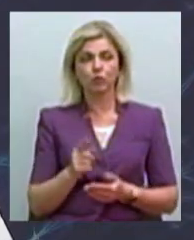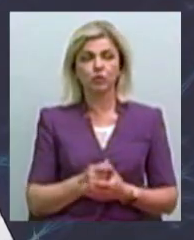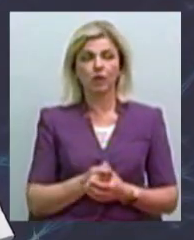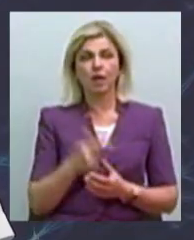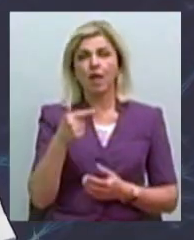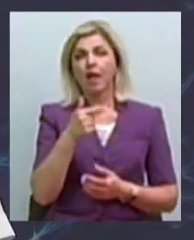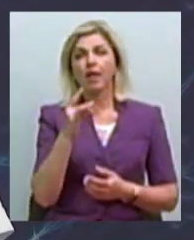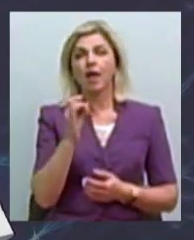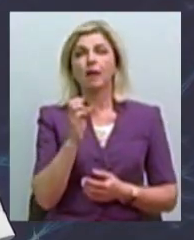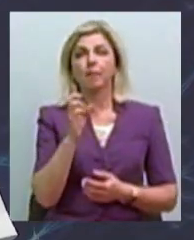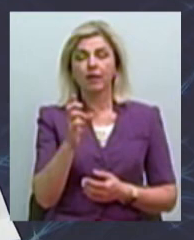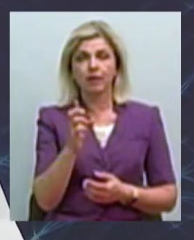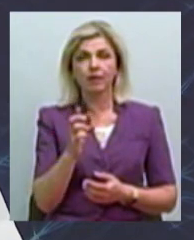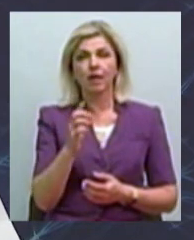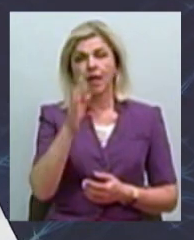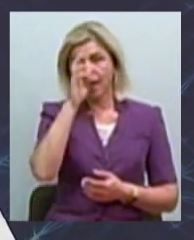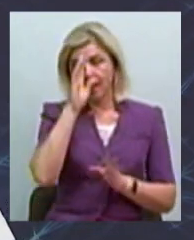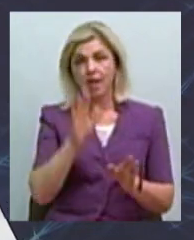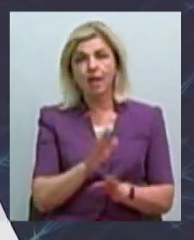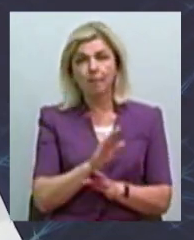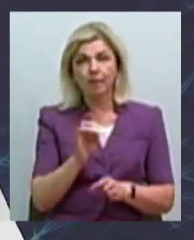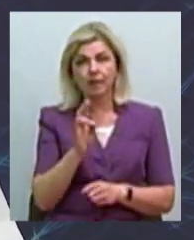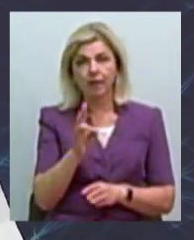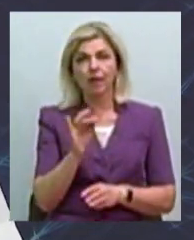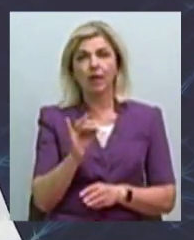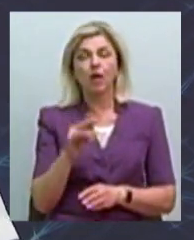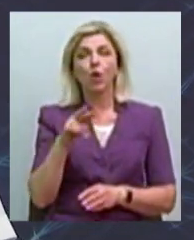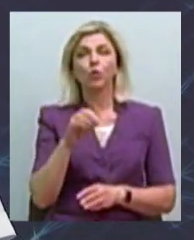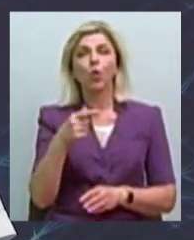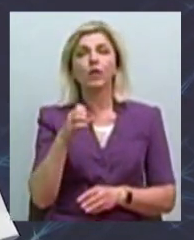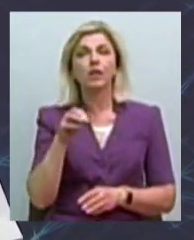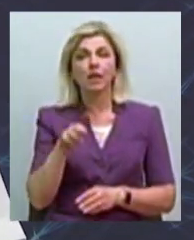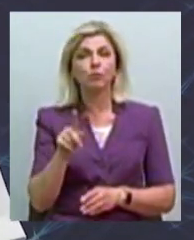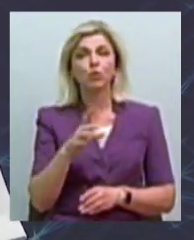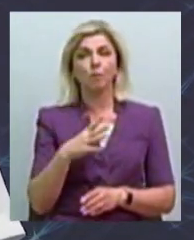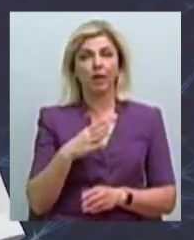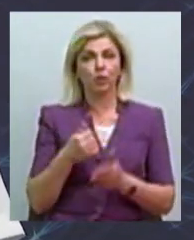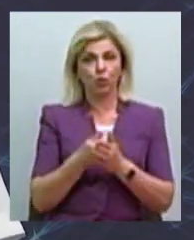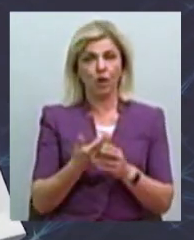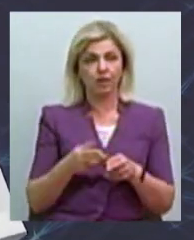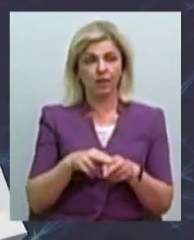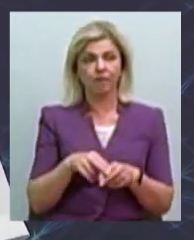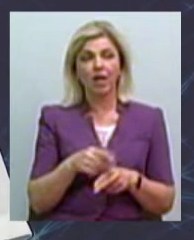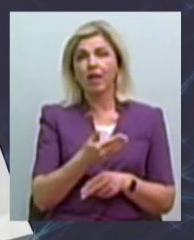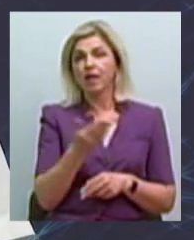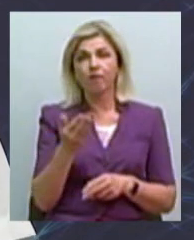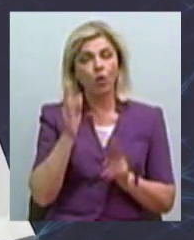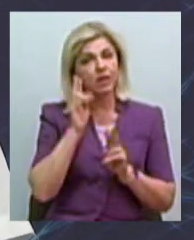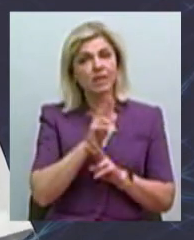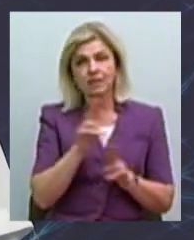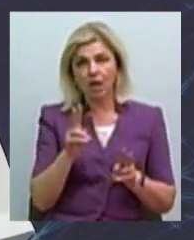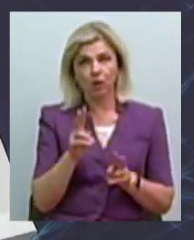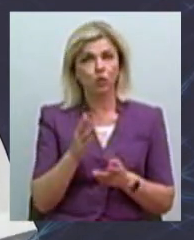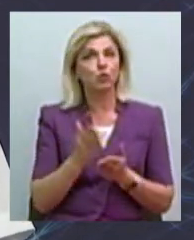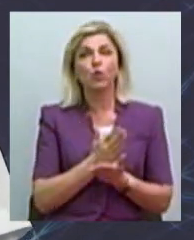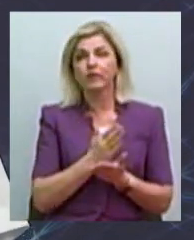герб, гимн и логотип, который существовал до этого всегда, ну, его не знают нигде от слова совсем.